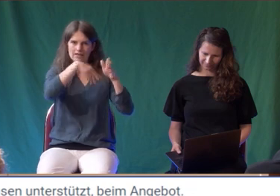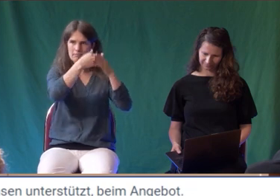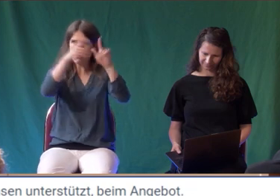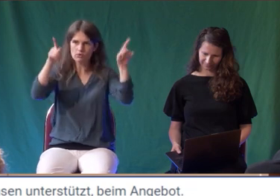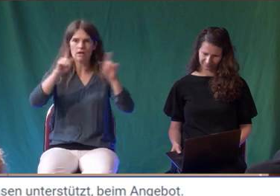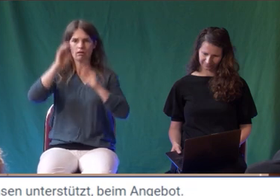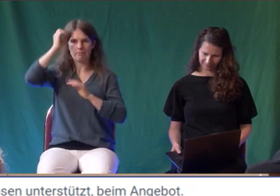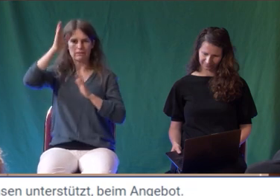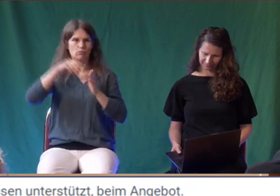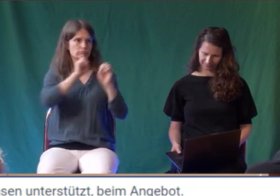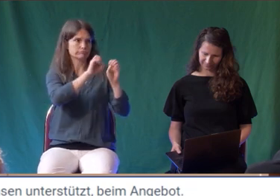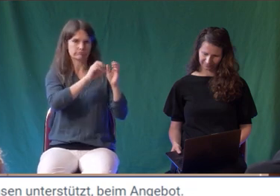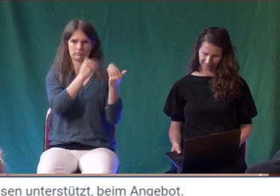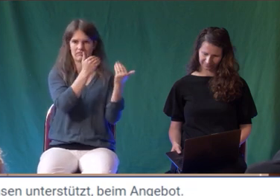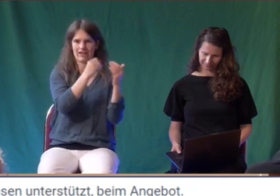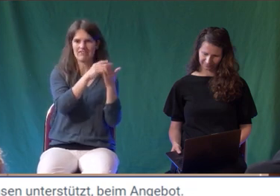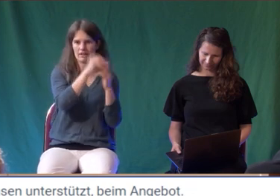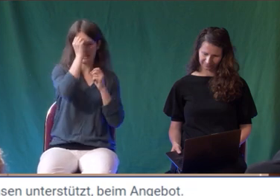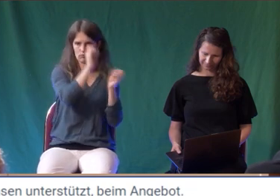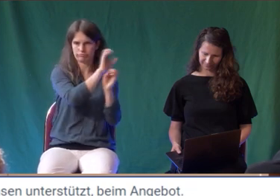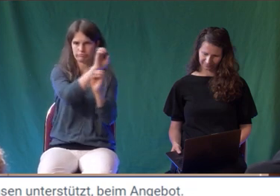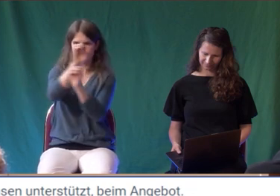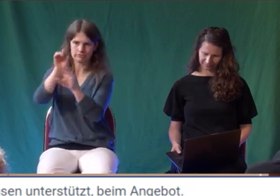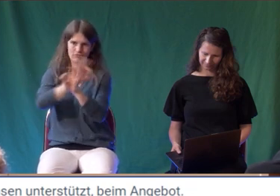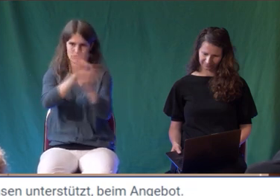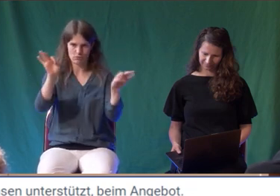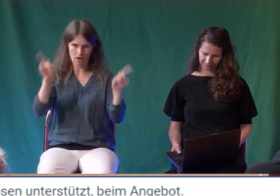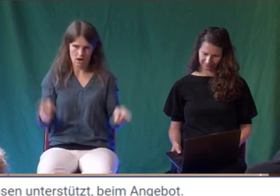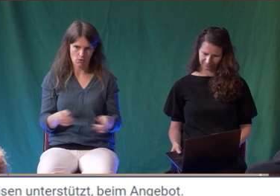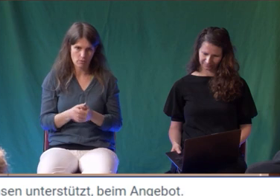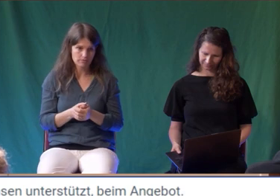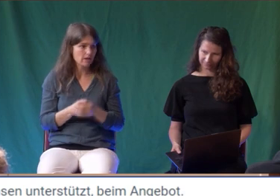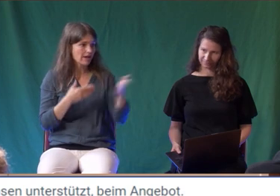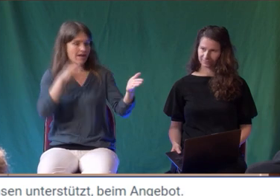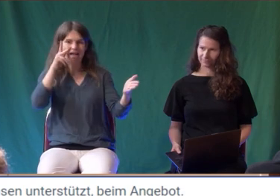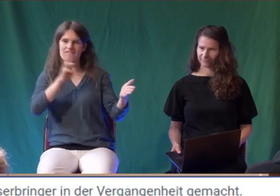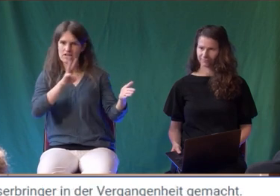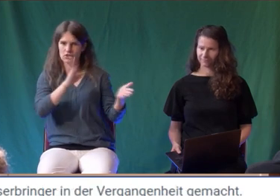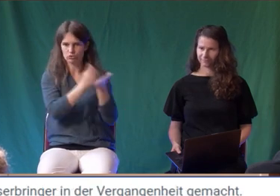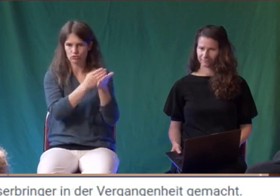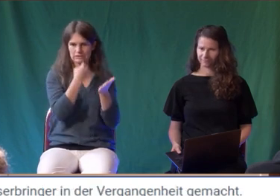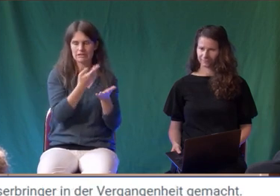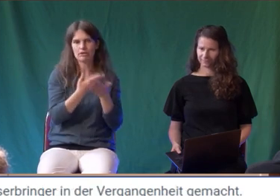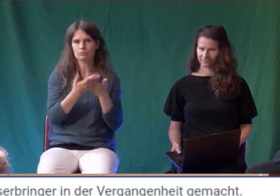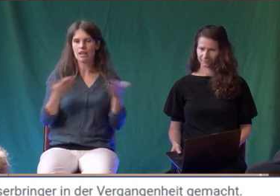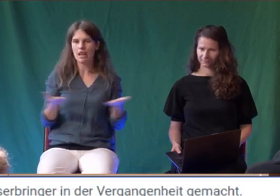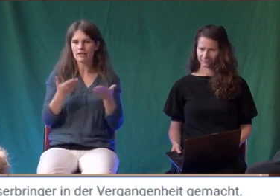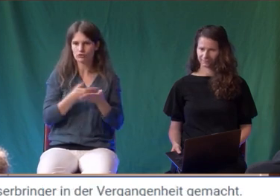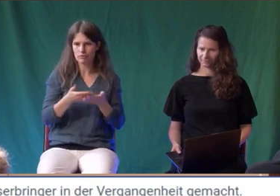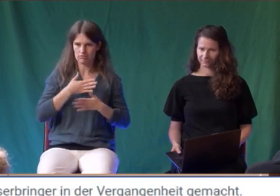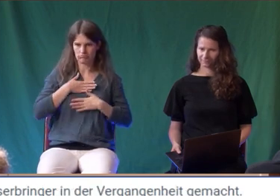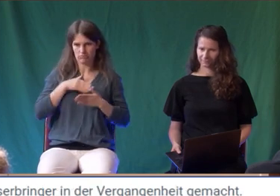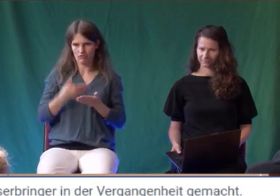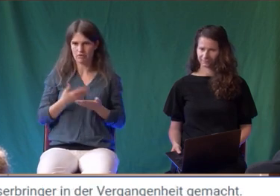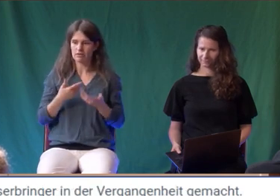wichtiger Beitrag schon eines die barrierefreie Kommunikation also Texte in leichter Sprache bei Bedarf auch